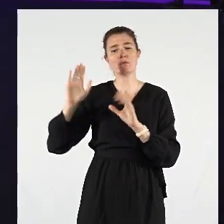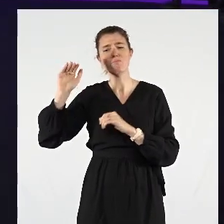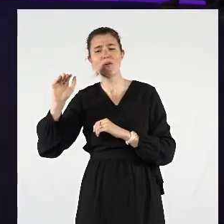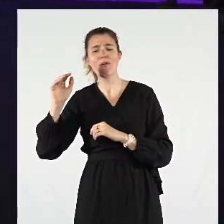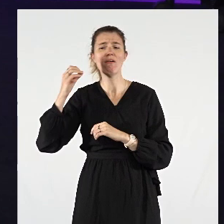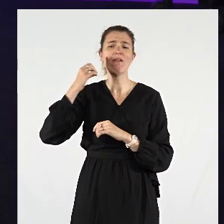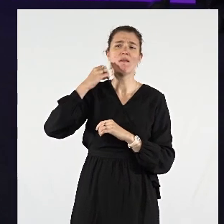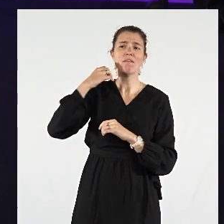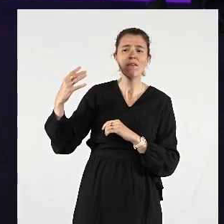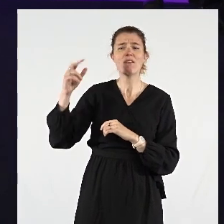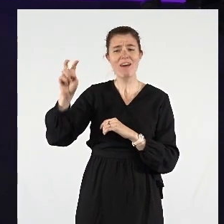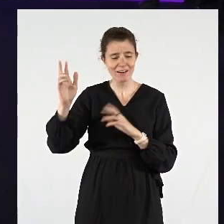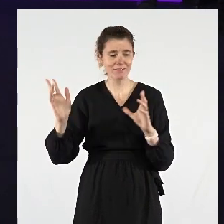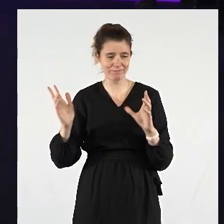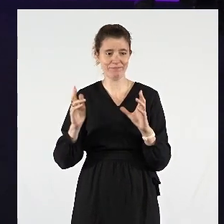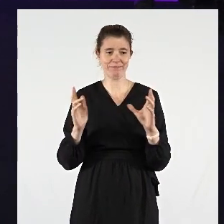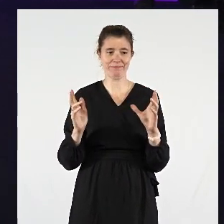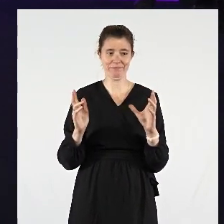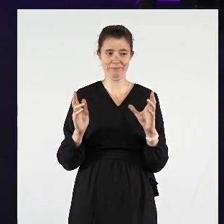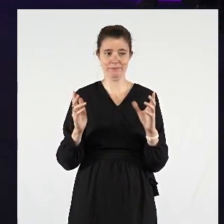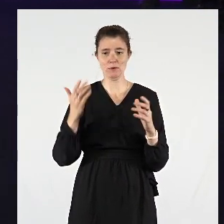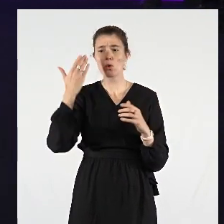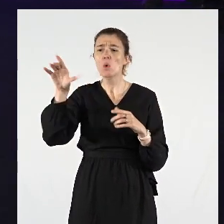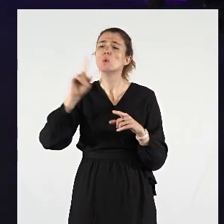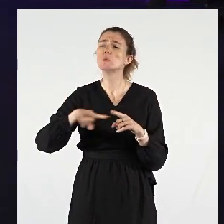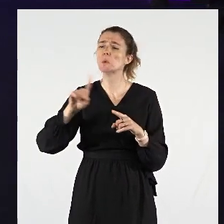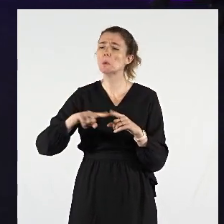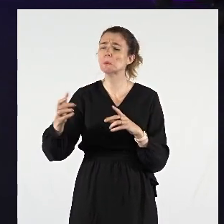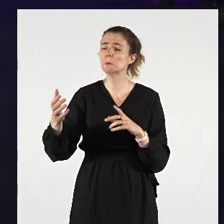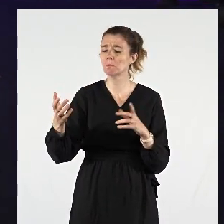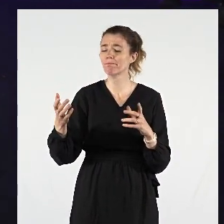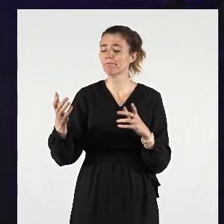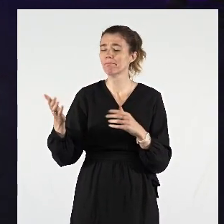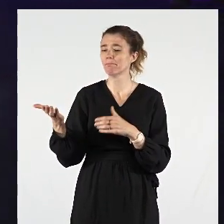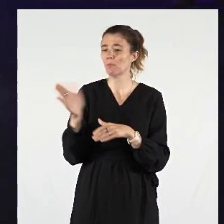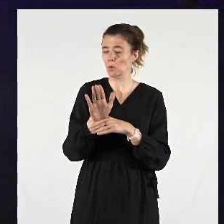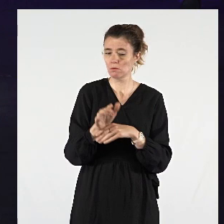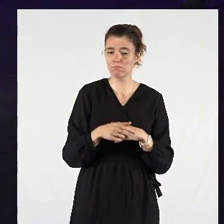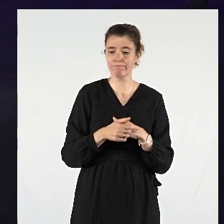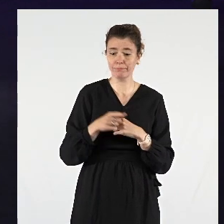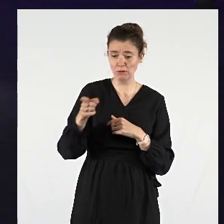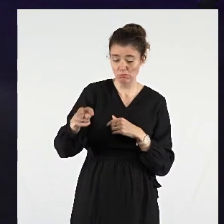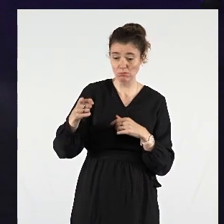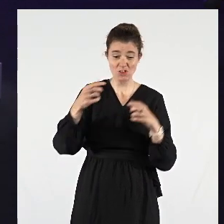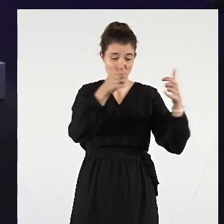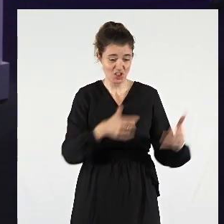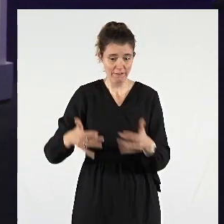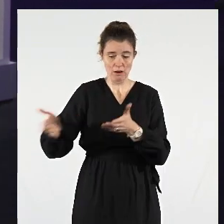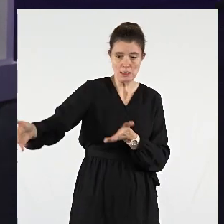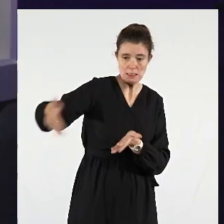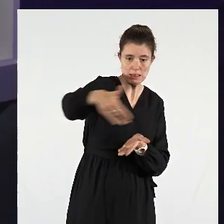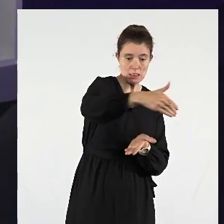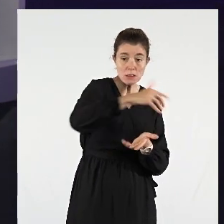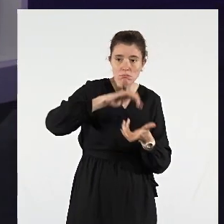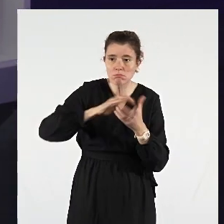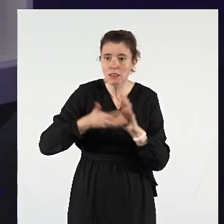Elle dit aussi quelque chose qui est lié à votre travail, c'est la difficulté que vous avez eue à collecter les chiffres, notamment chez